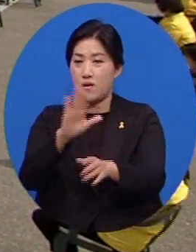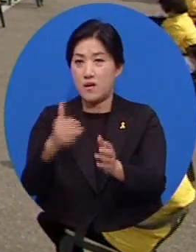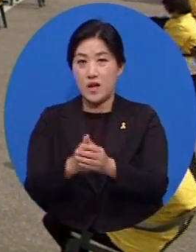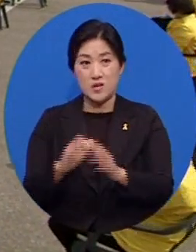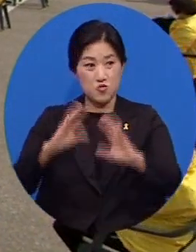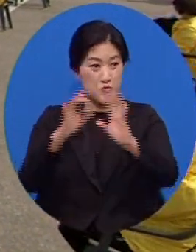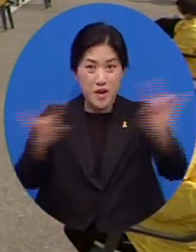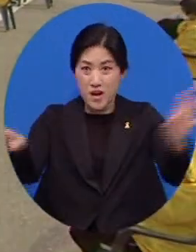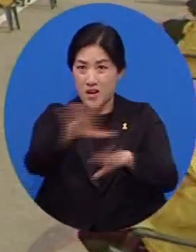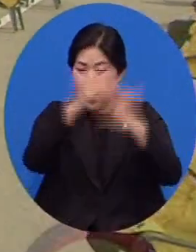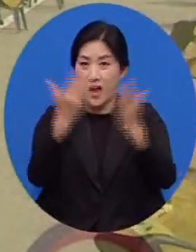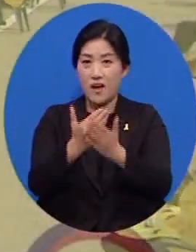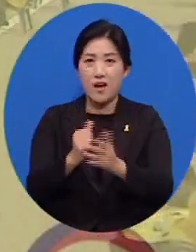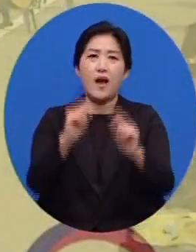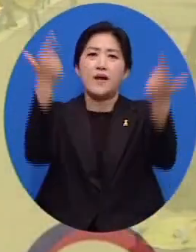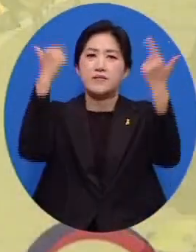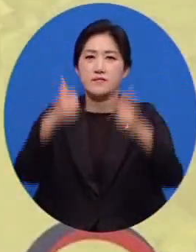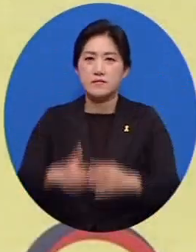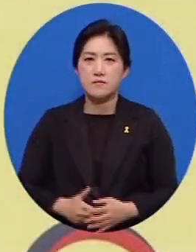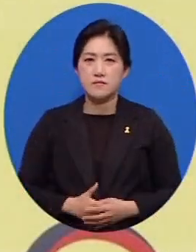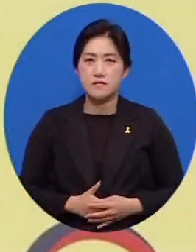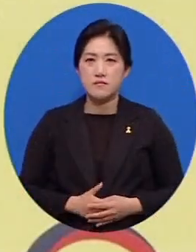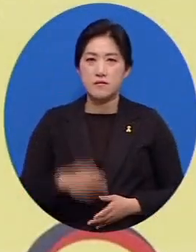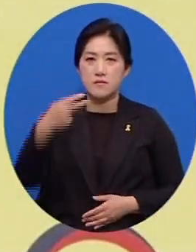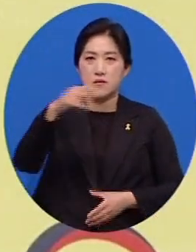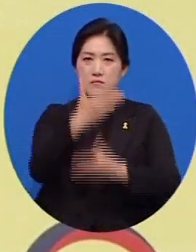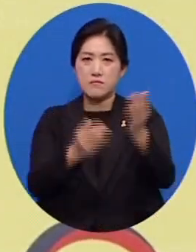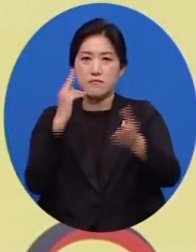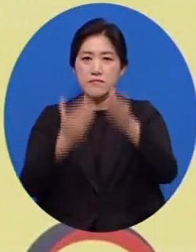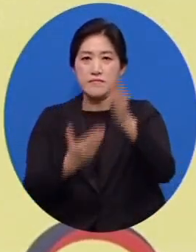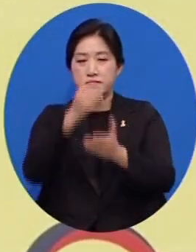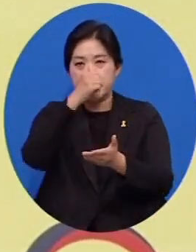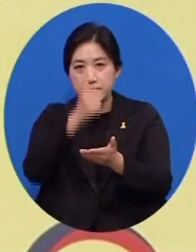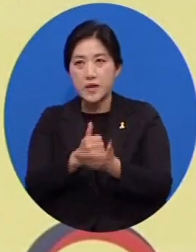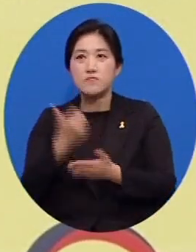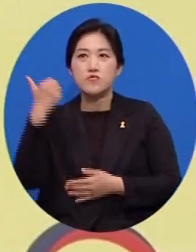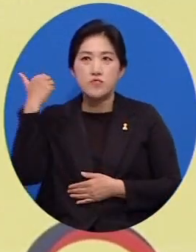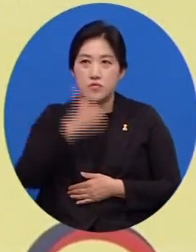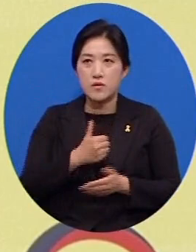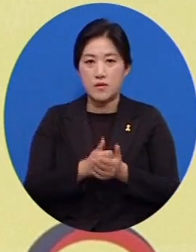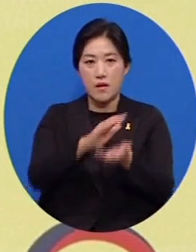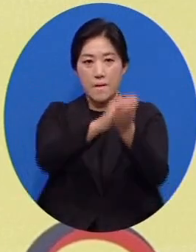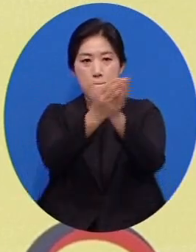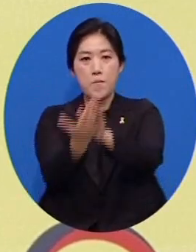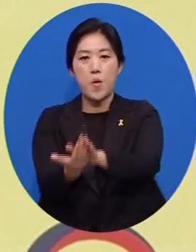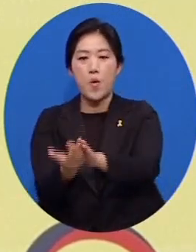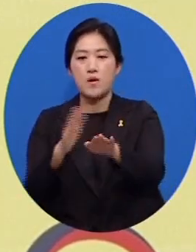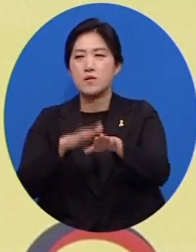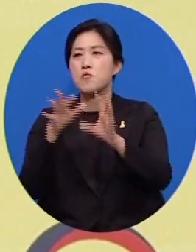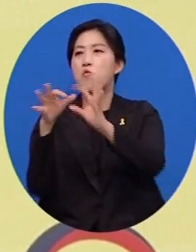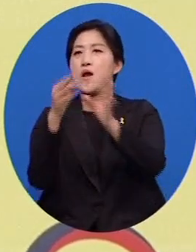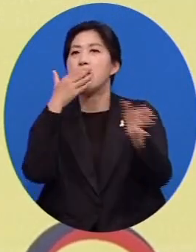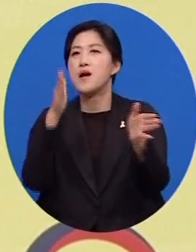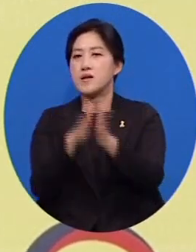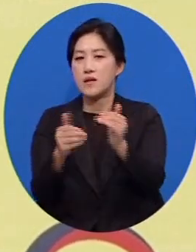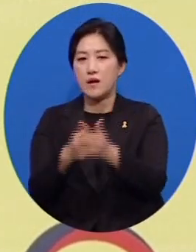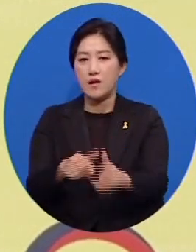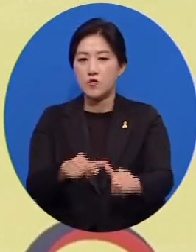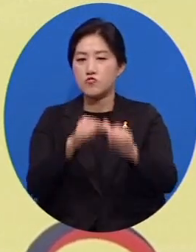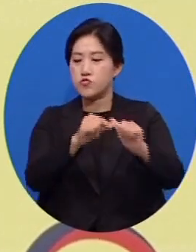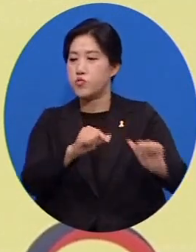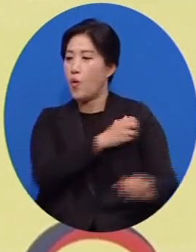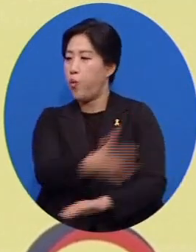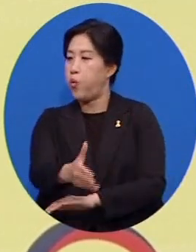모두입니까? 아닙니다. 세월호 참사의 범인은 침몰에 관여한 자들, 구조를 방해한